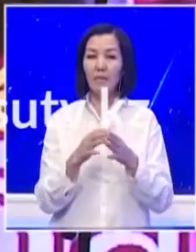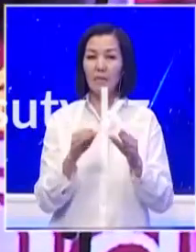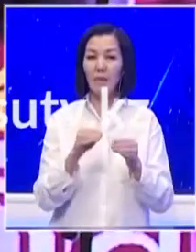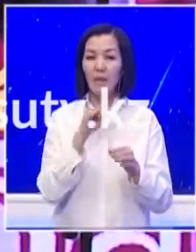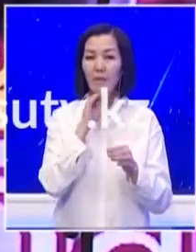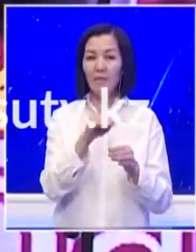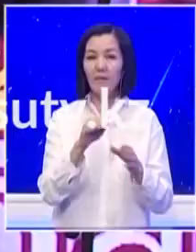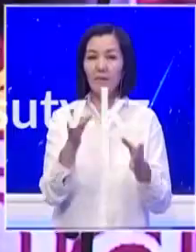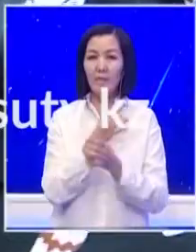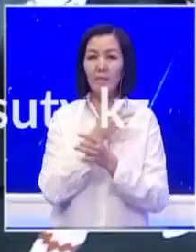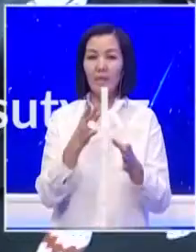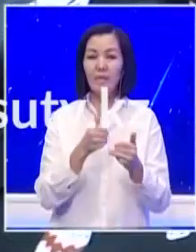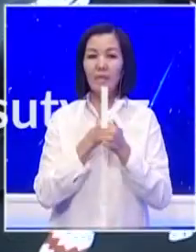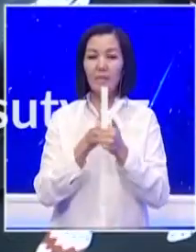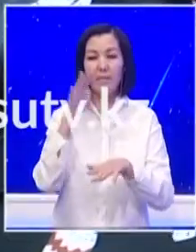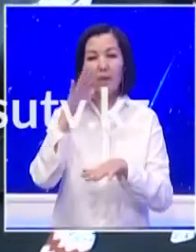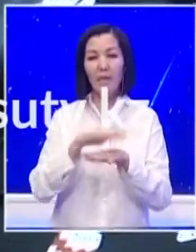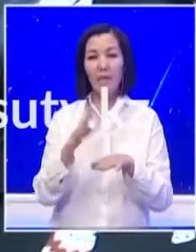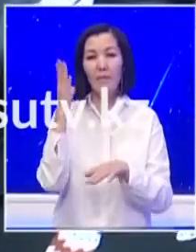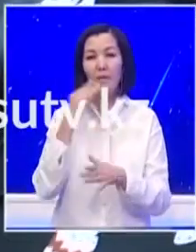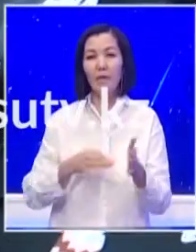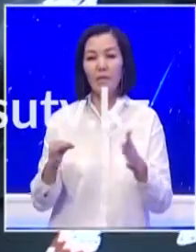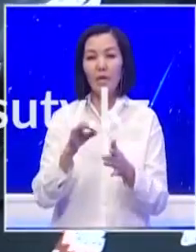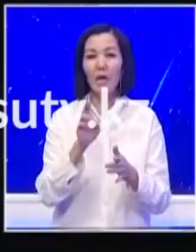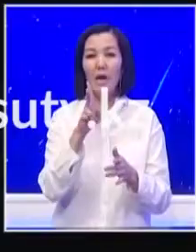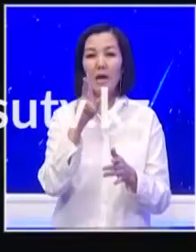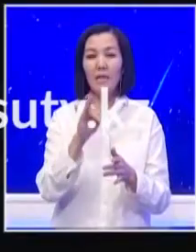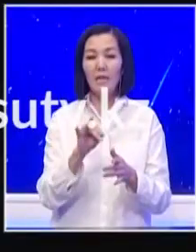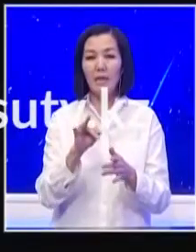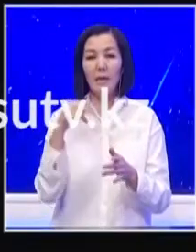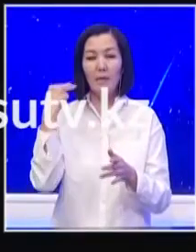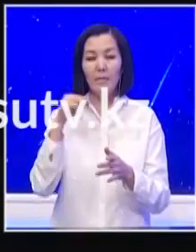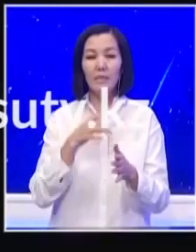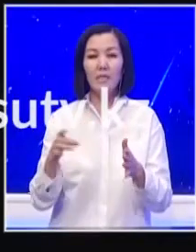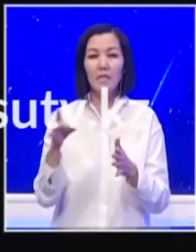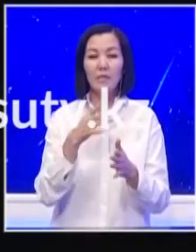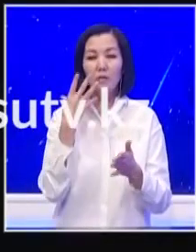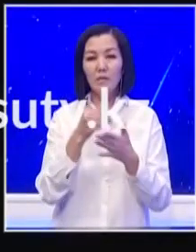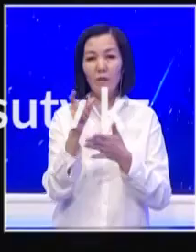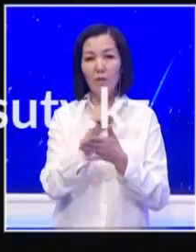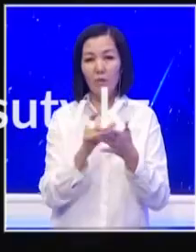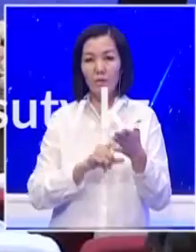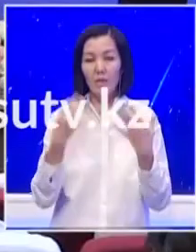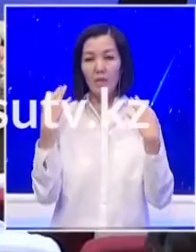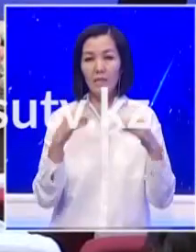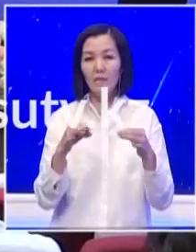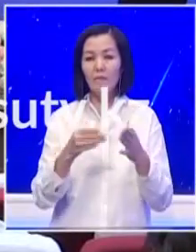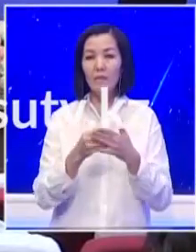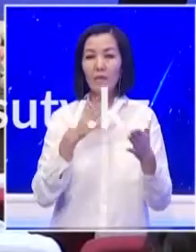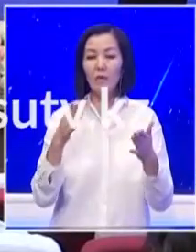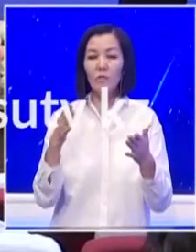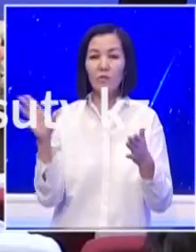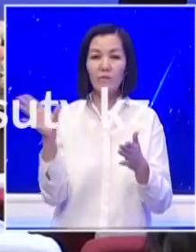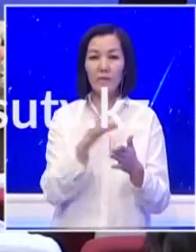профессиональным праздником и заместитель акима Алматинской области Рустам Али. Президент республики в своей статье «Независимость дороже всего»